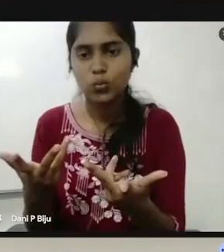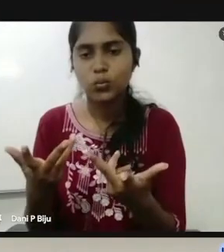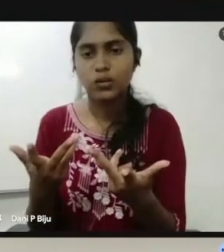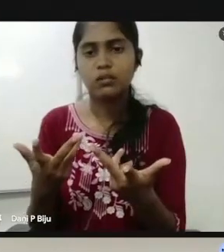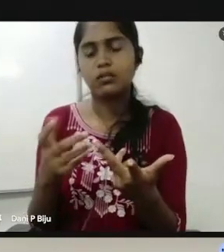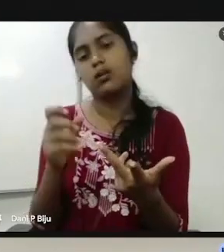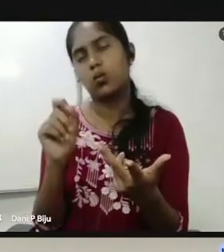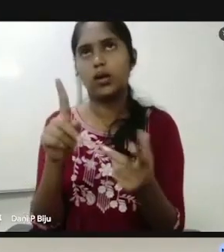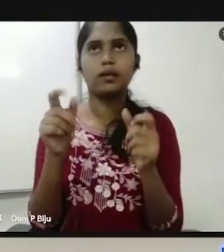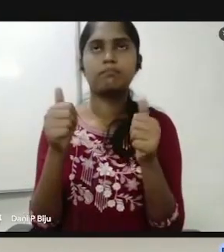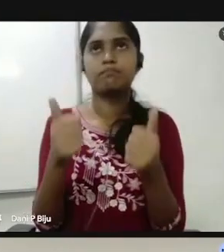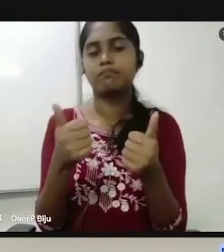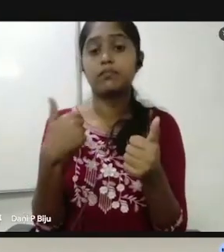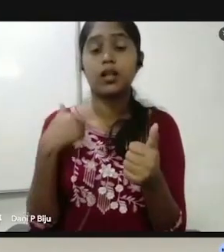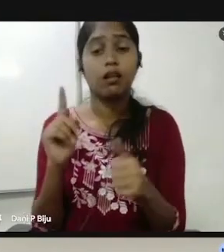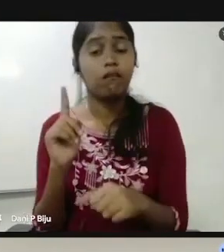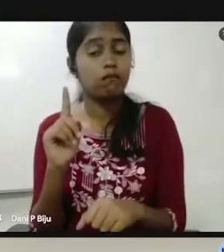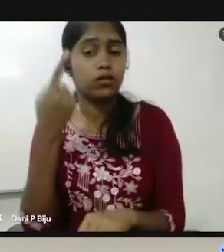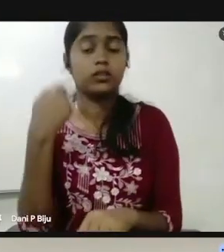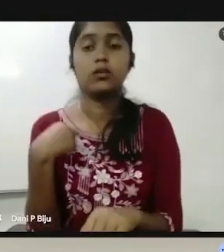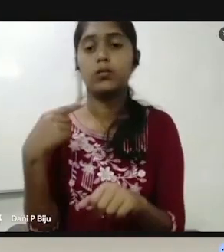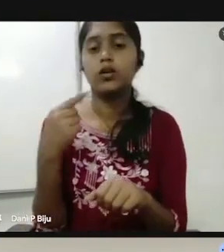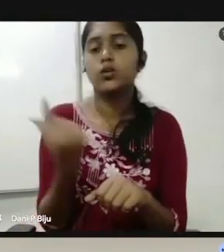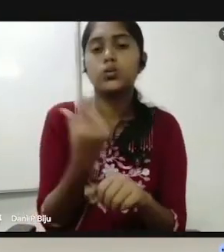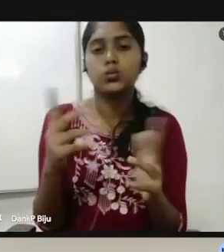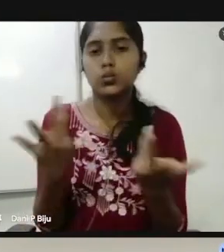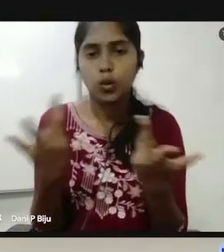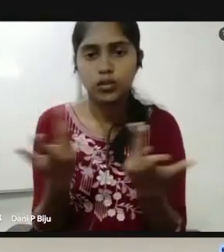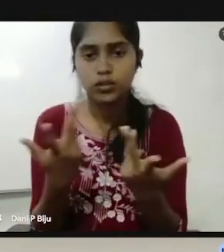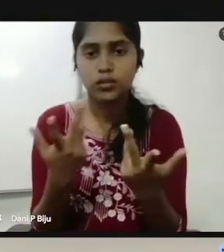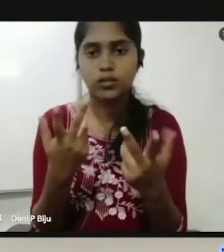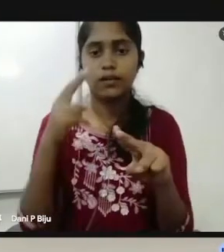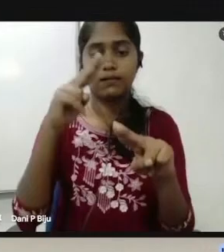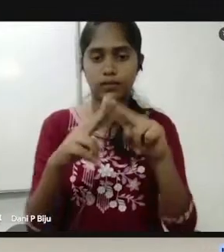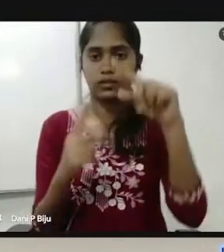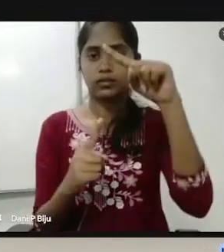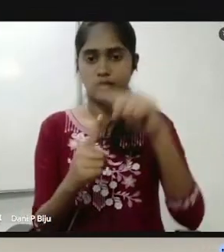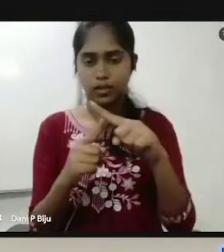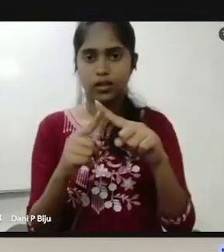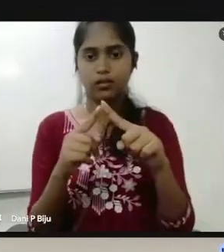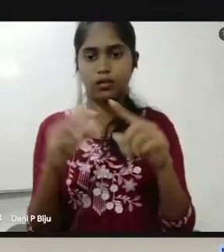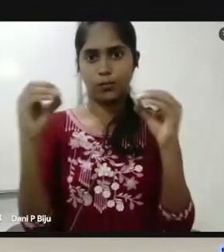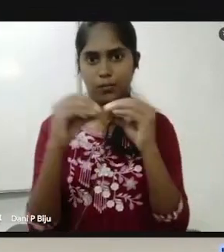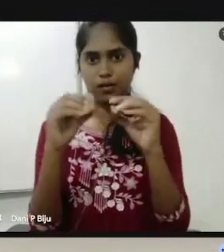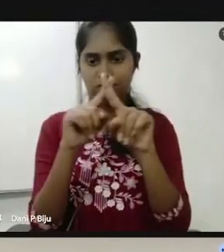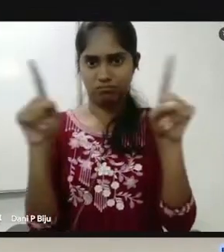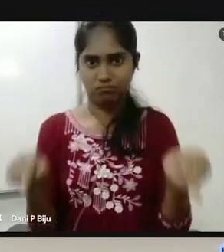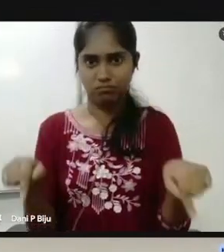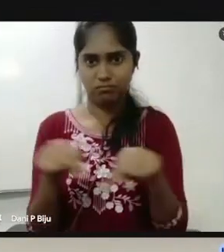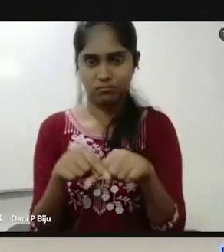ഏറ്റവും കൂടുതൽ ഉപയോഗിക്കാൻ പറ്റുന്ന ഒരു സാധനമാണ് ഫസ്റ്റ് ദെൻ ബോർഡ് എന്ന് പറയുന്നത്. ഫസ്റ്റ് ദെൻ ബോർഡ് എന്ന് പറഞ്ഞാൽ ഇപ്പൊ പ്രോബബ്ലി അവനത് എസ്കേപ്പ് ചെയ്യാനോ